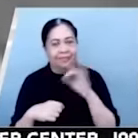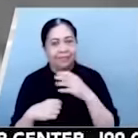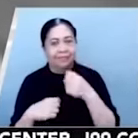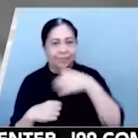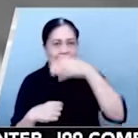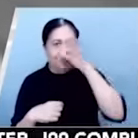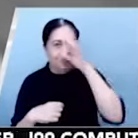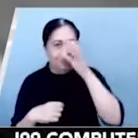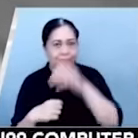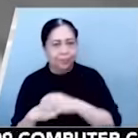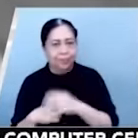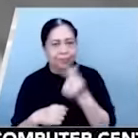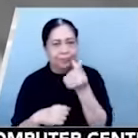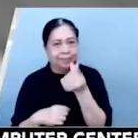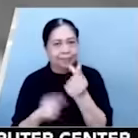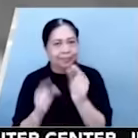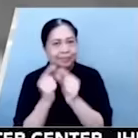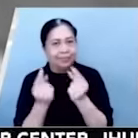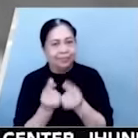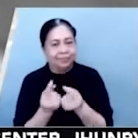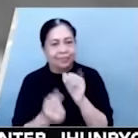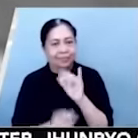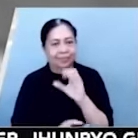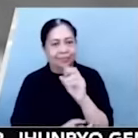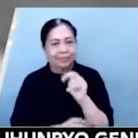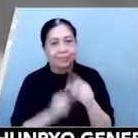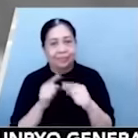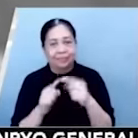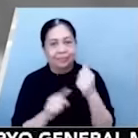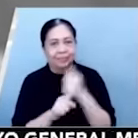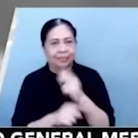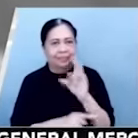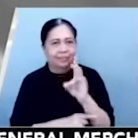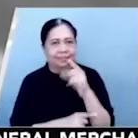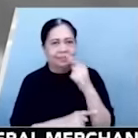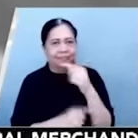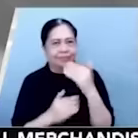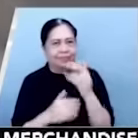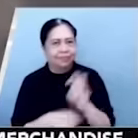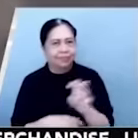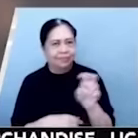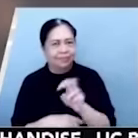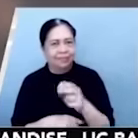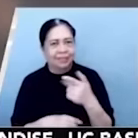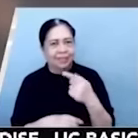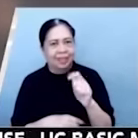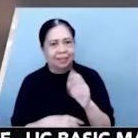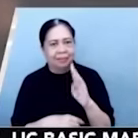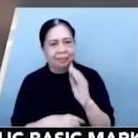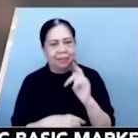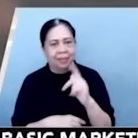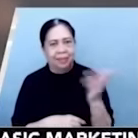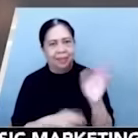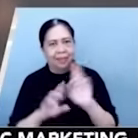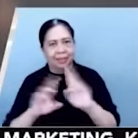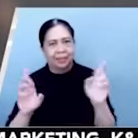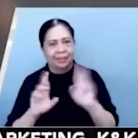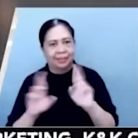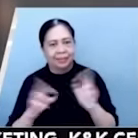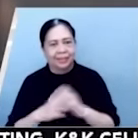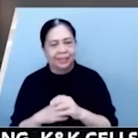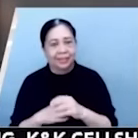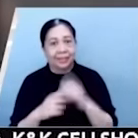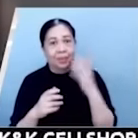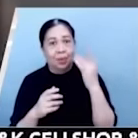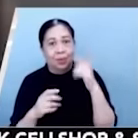ang K-pop group na Icon on April 7 para sa kanilang limited tour na Get Back. Ilabas na ang inyong combats dahil ito